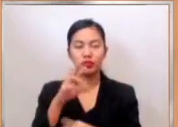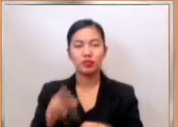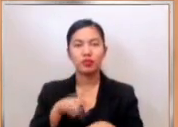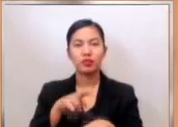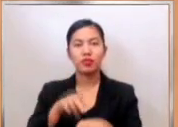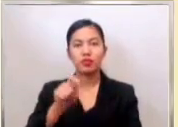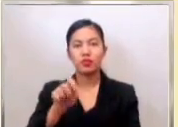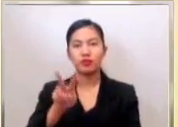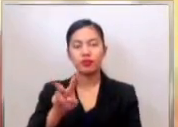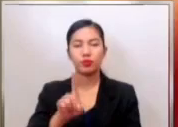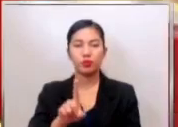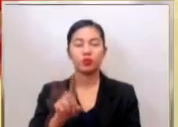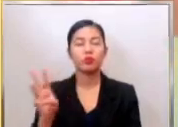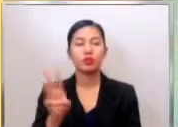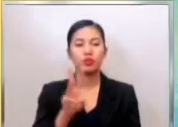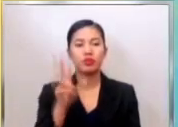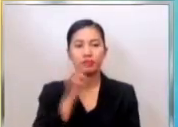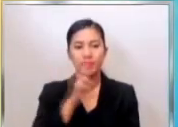Visayas.